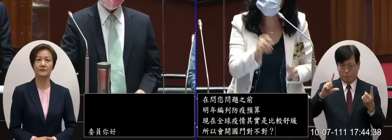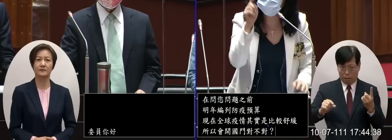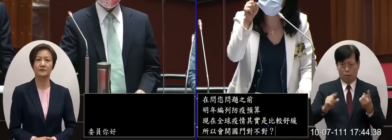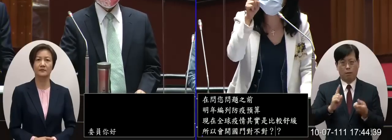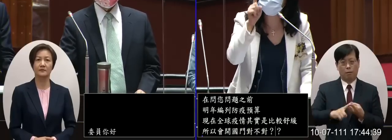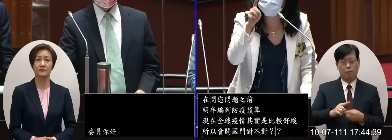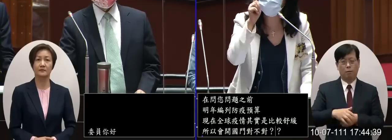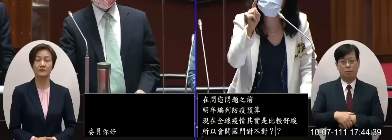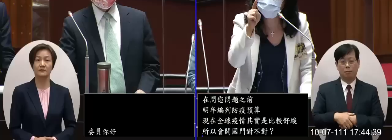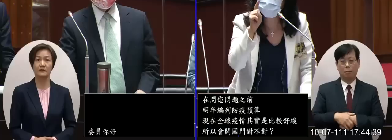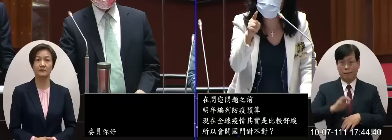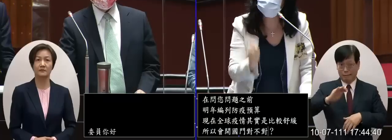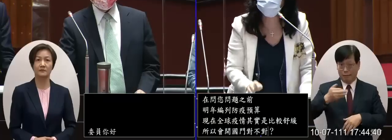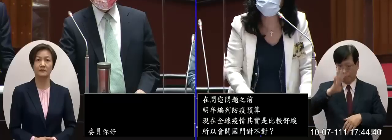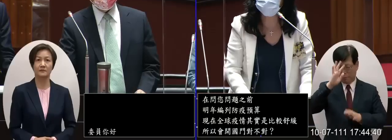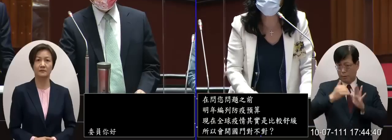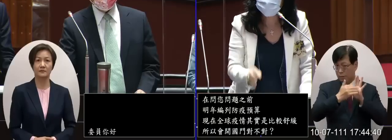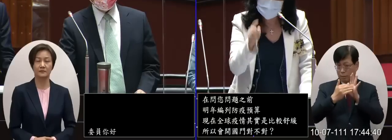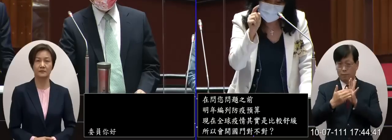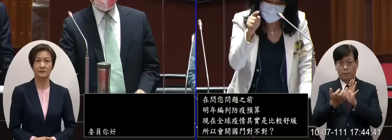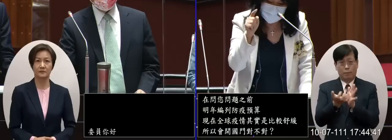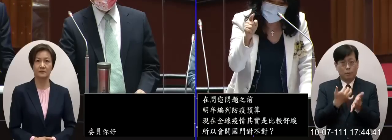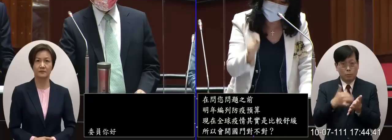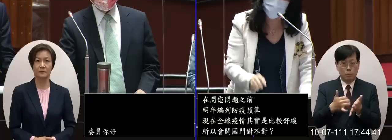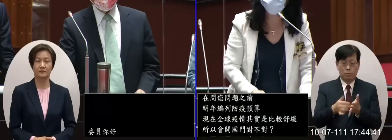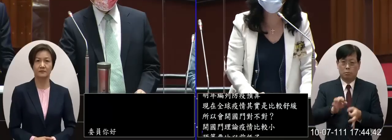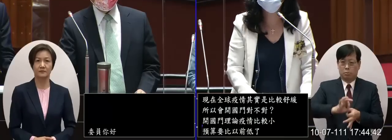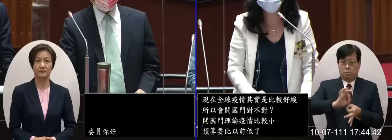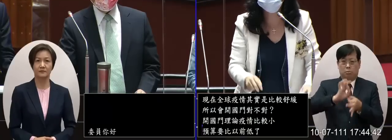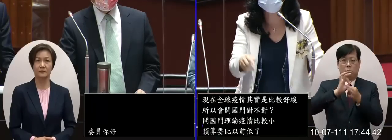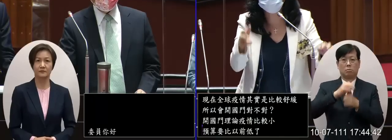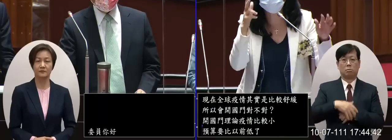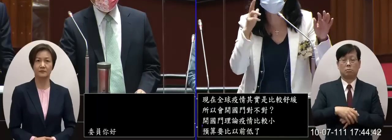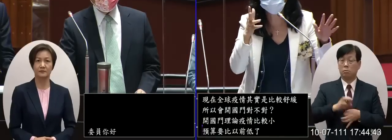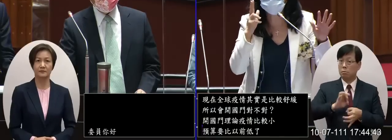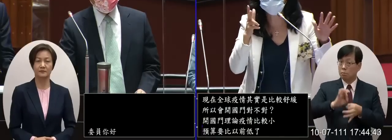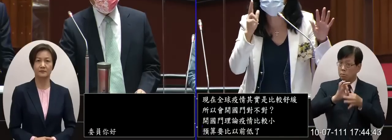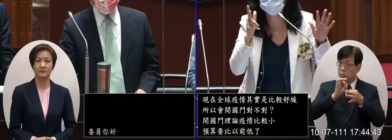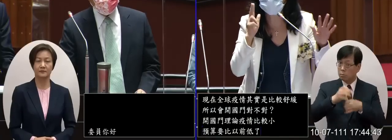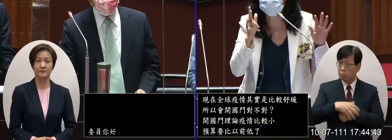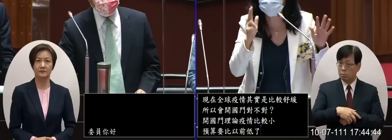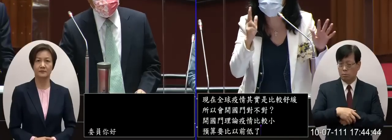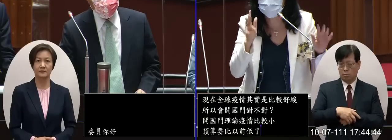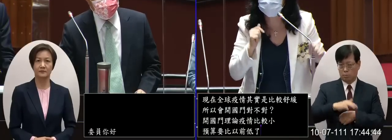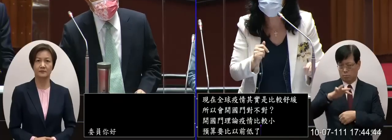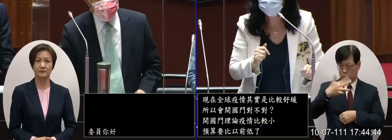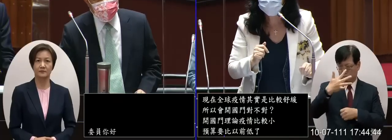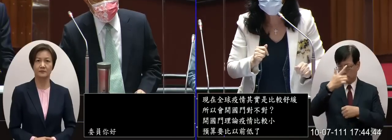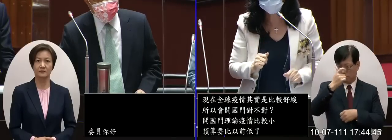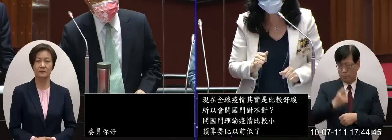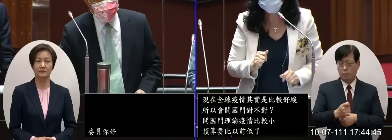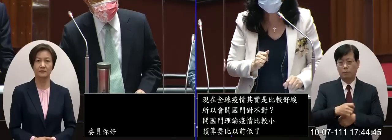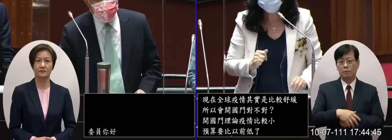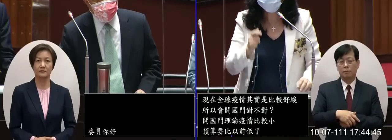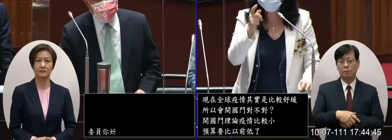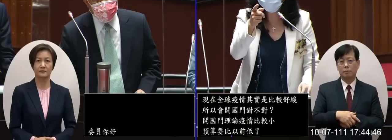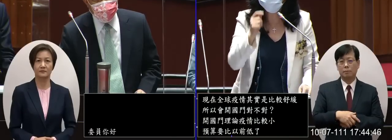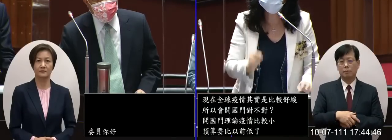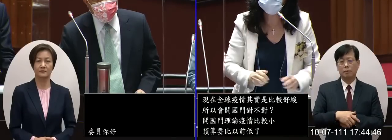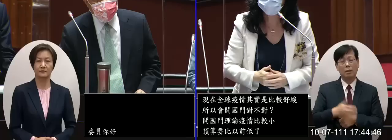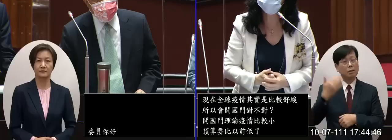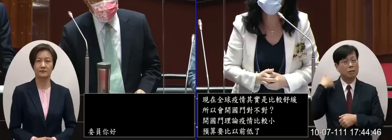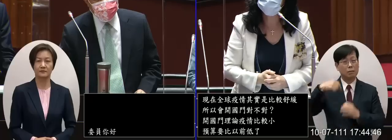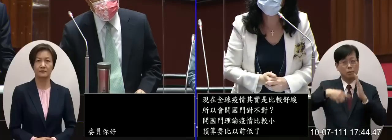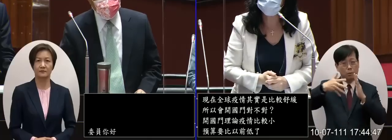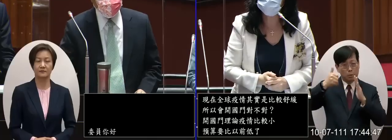对？但是防疫的预算呢，它增加了，它变成800亿，所以上